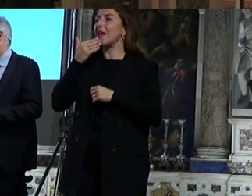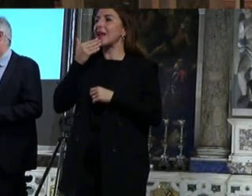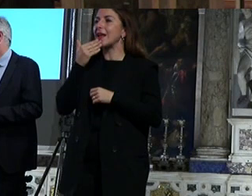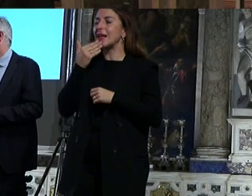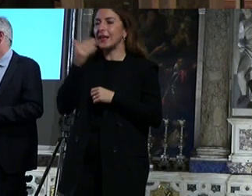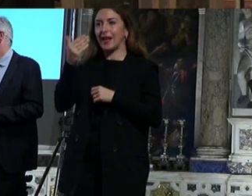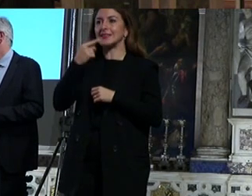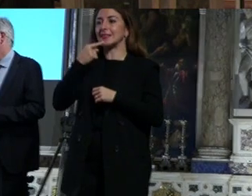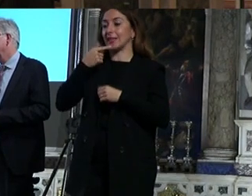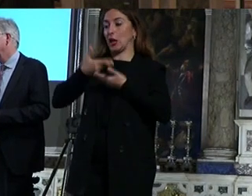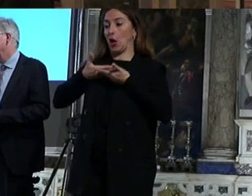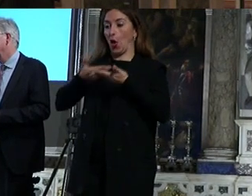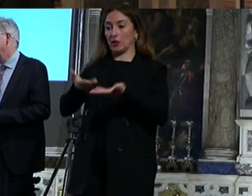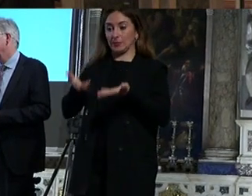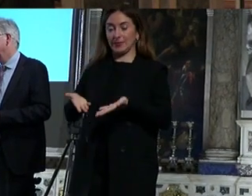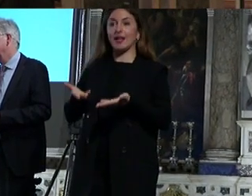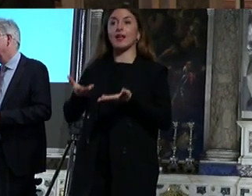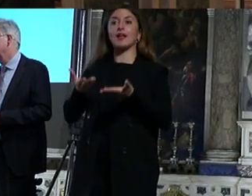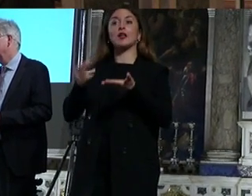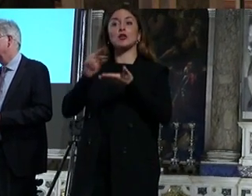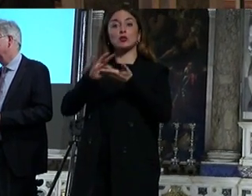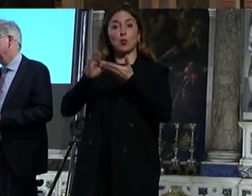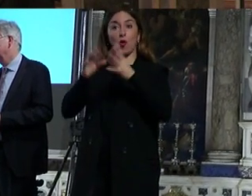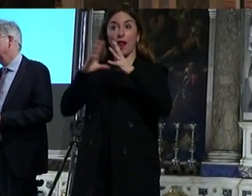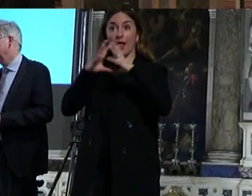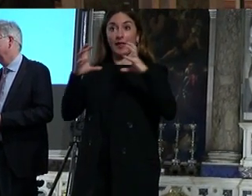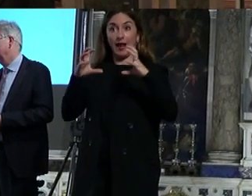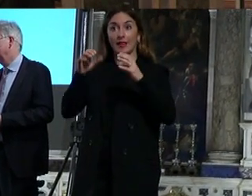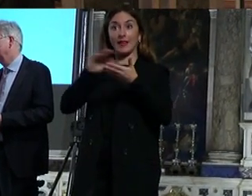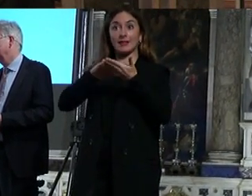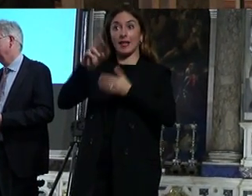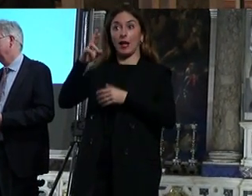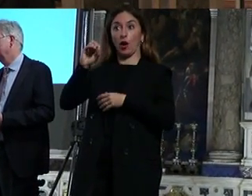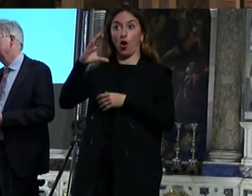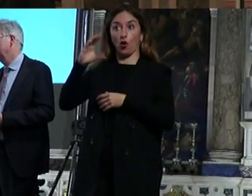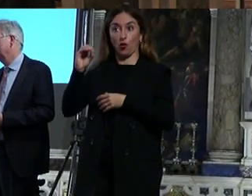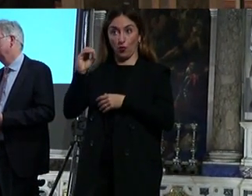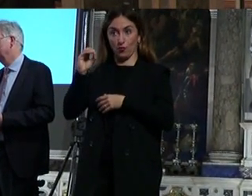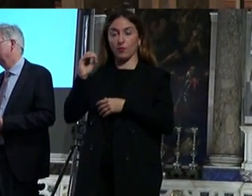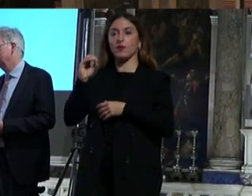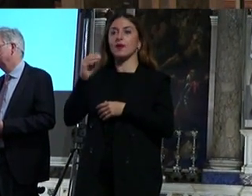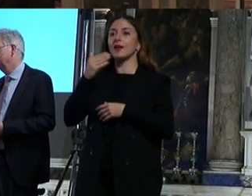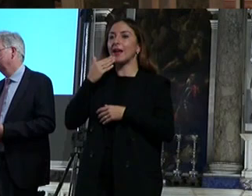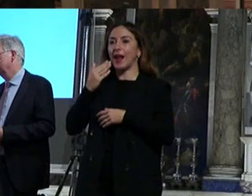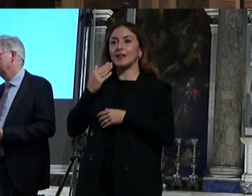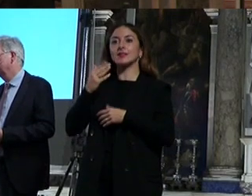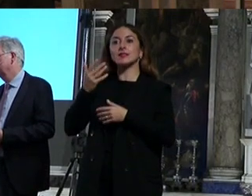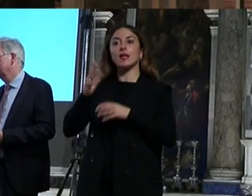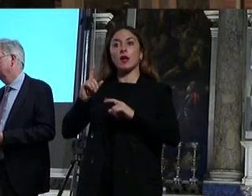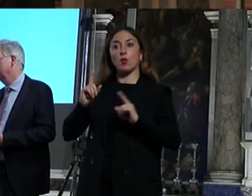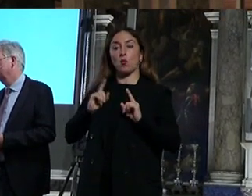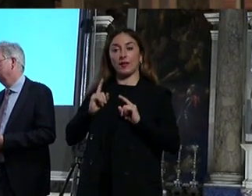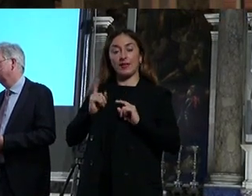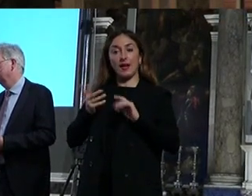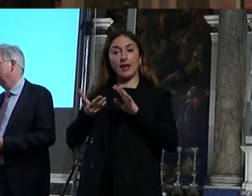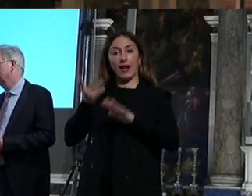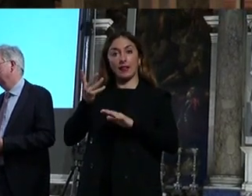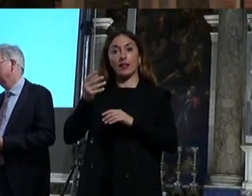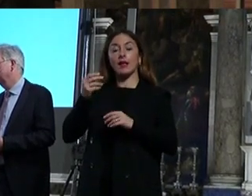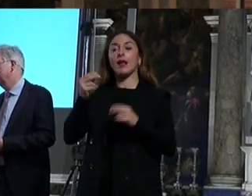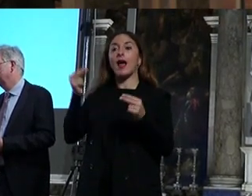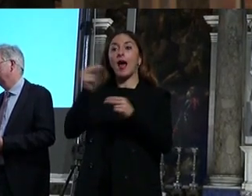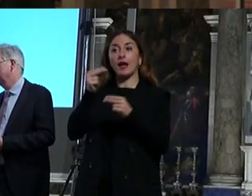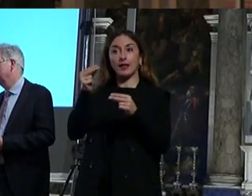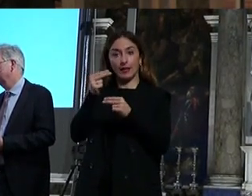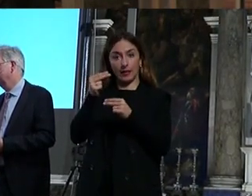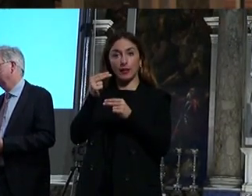ci ospita, alla Scuola Grande di San Rocco, e ringrazio il guardiano grande architetto Franco Posocco